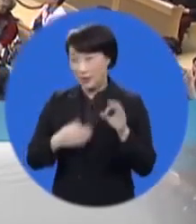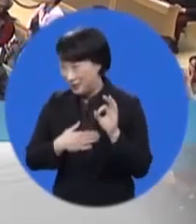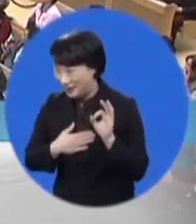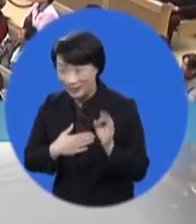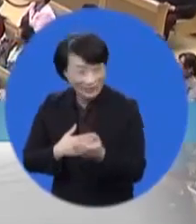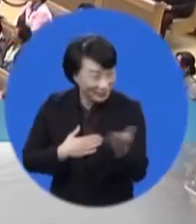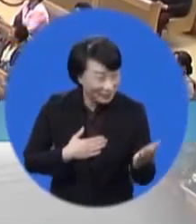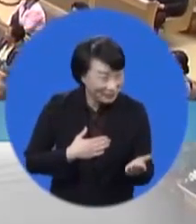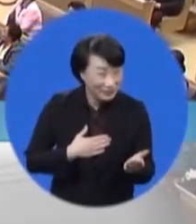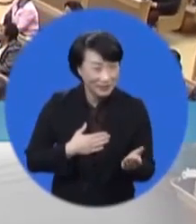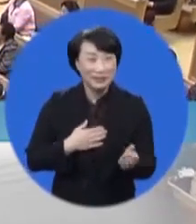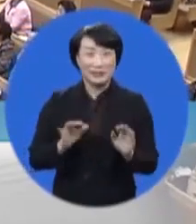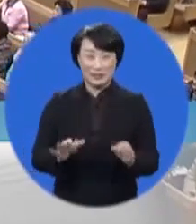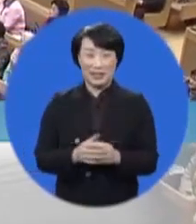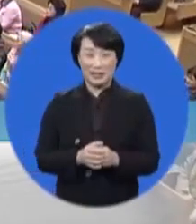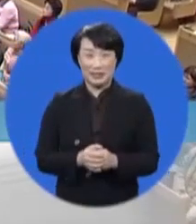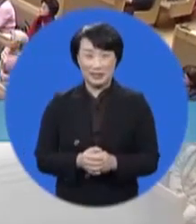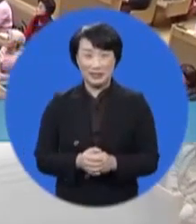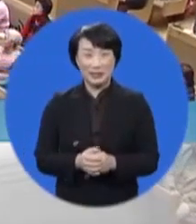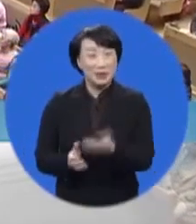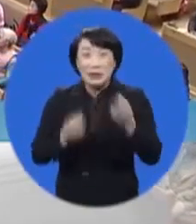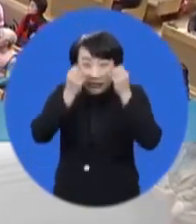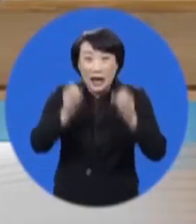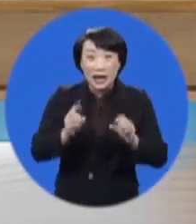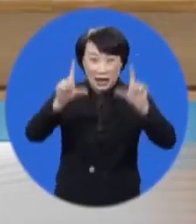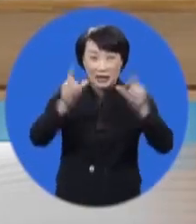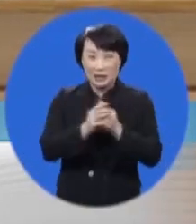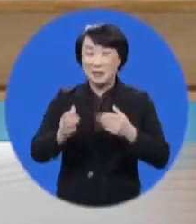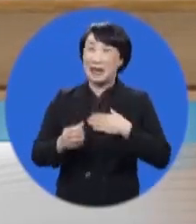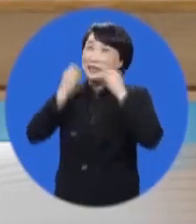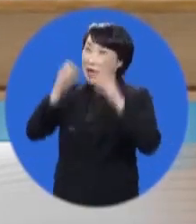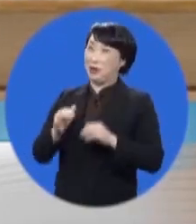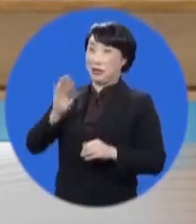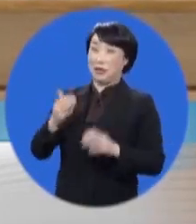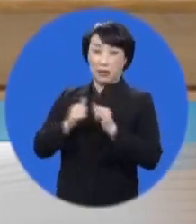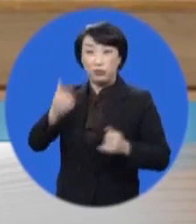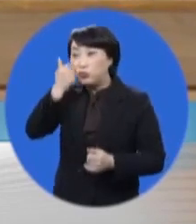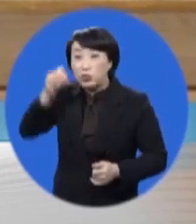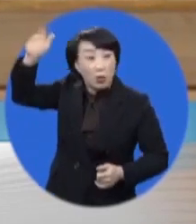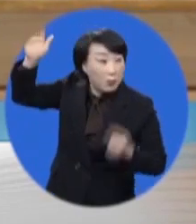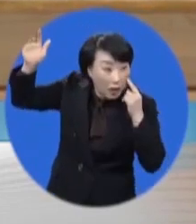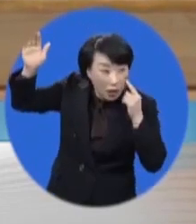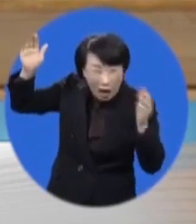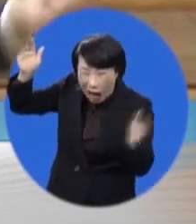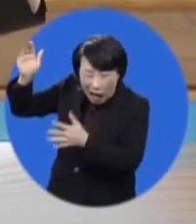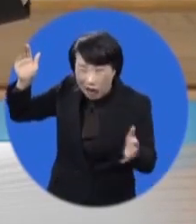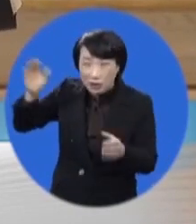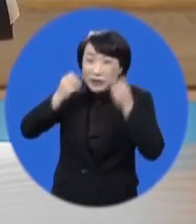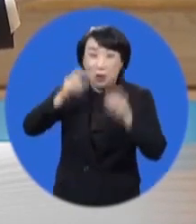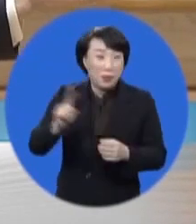알아들었어요? 응? 이게 새해라고 해서 새것 된 사람 손 한번 들어보세요. 무엇 하나가 새것이 됐는가?